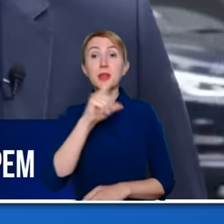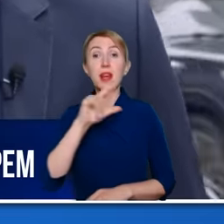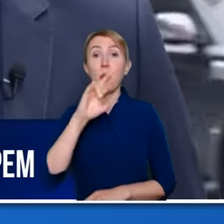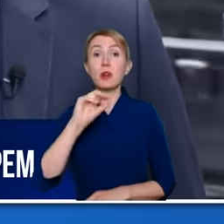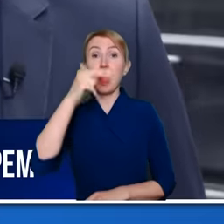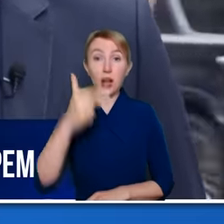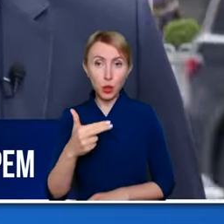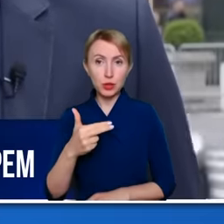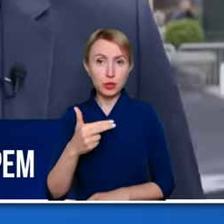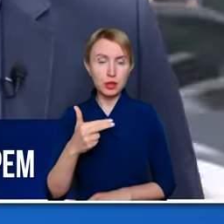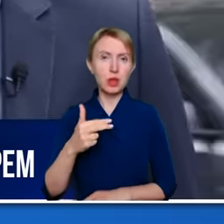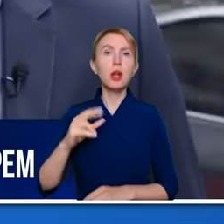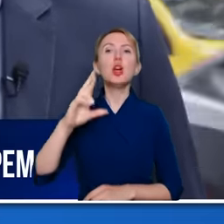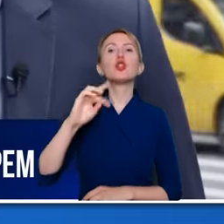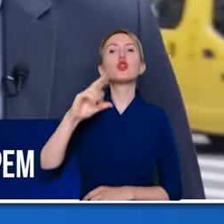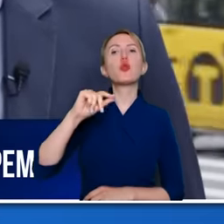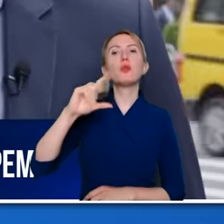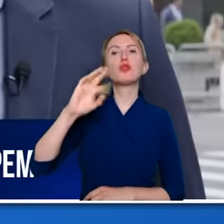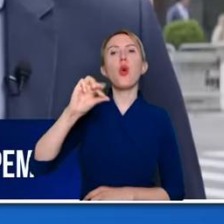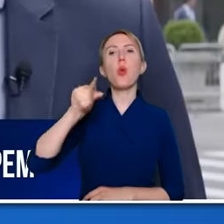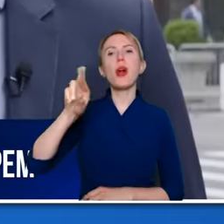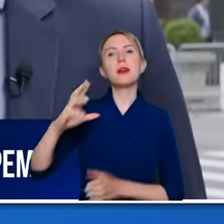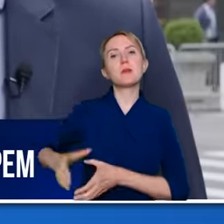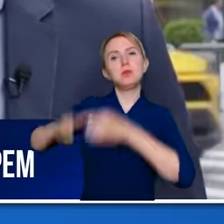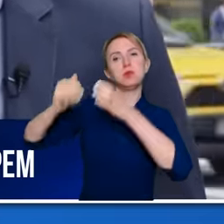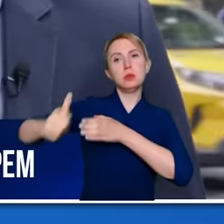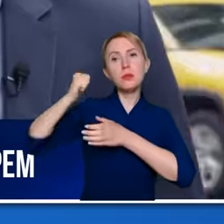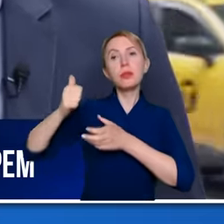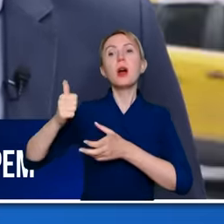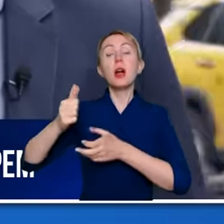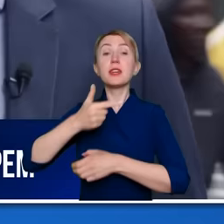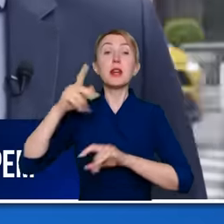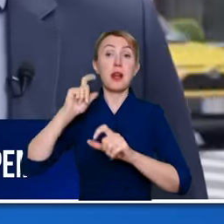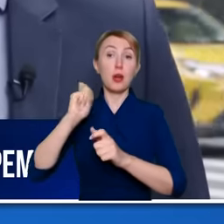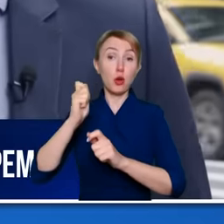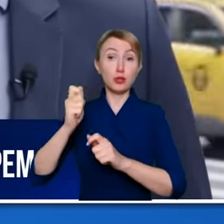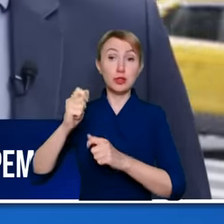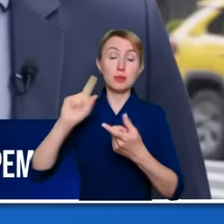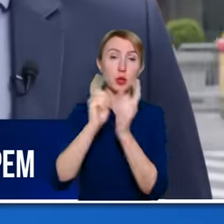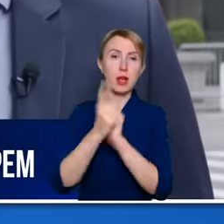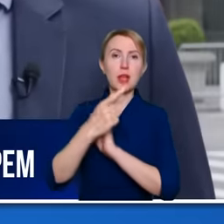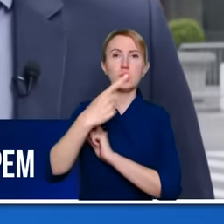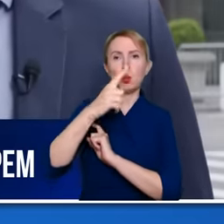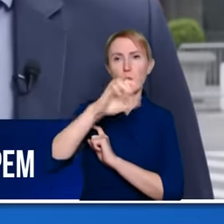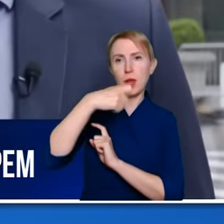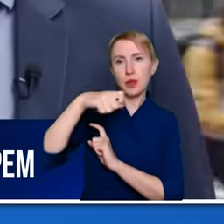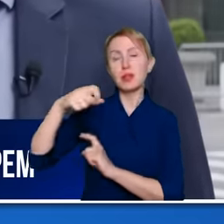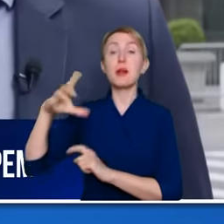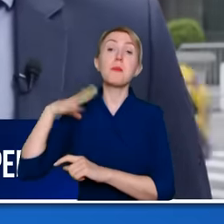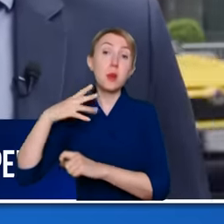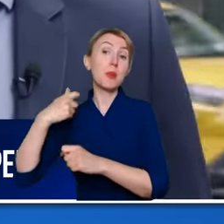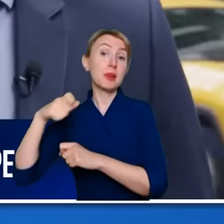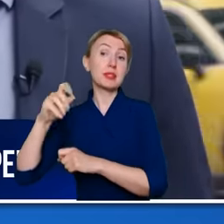spod Trump Tower. Tam dosłownie w perspektywie kilku godzin odbędzie się spotkanie pana prezydenta Andrzeja Dudy z byłym prezydentem